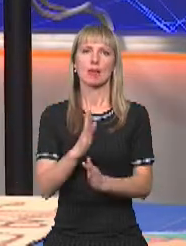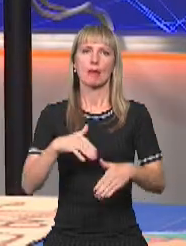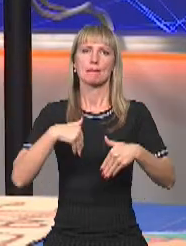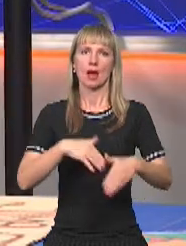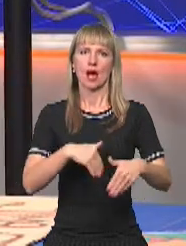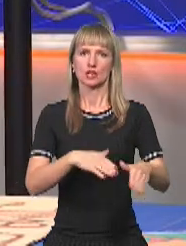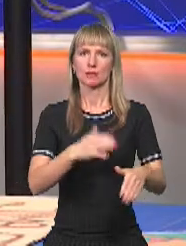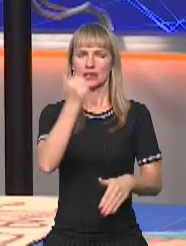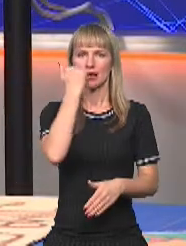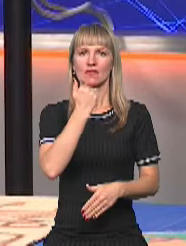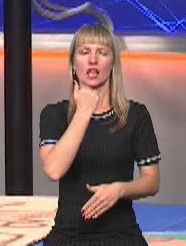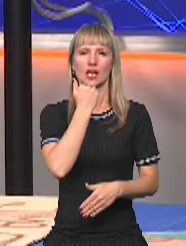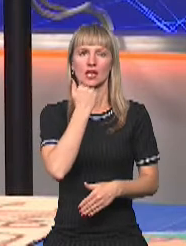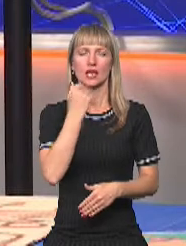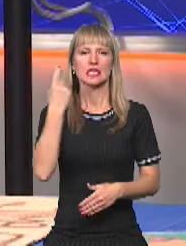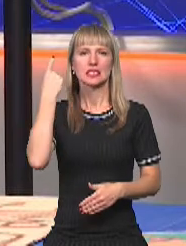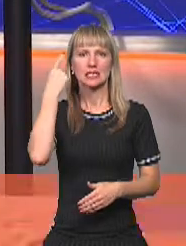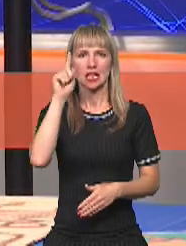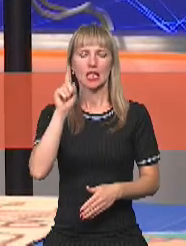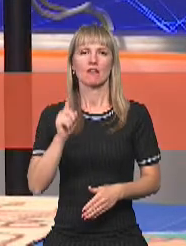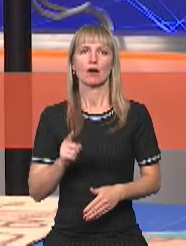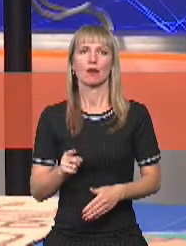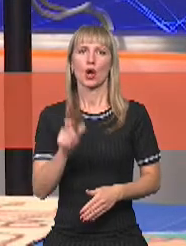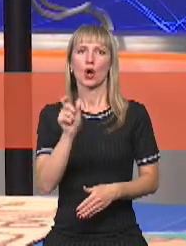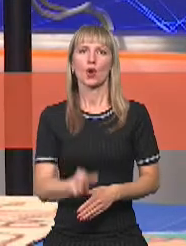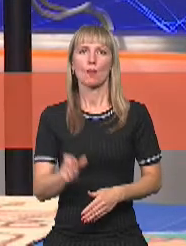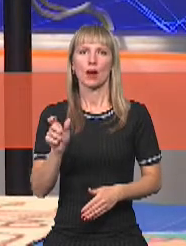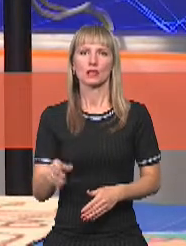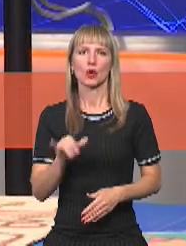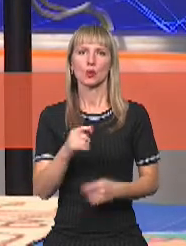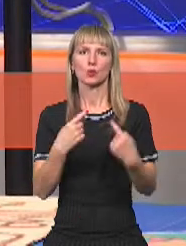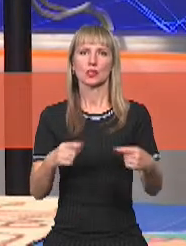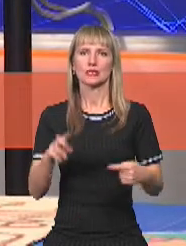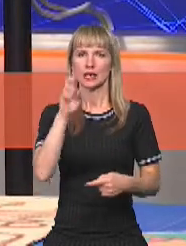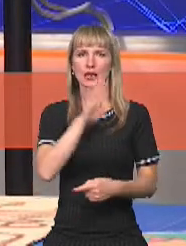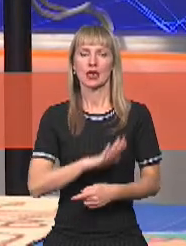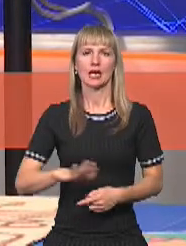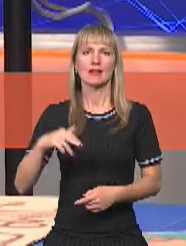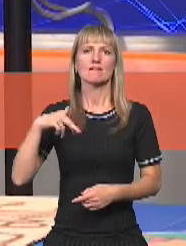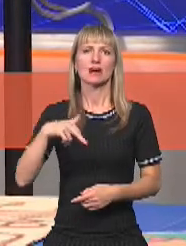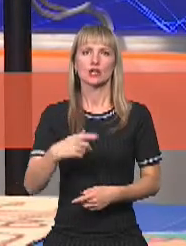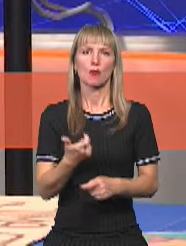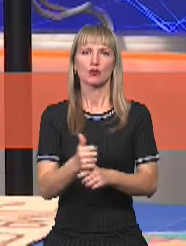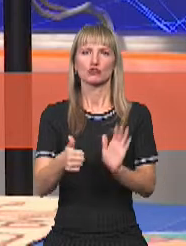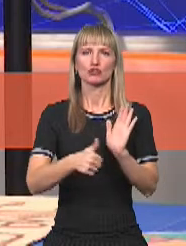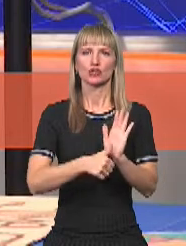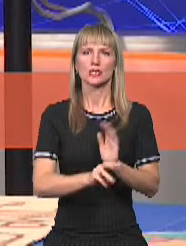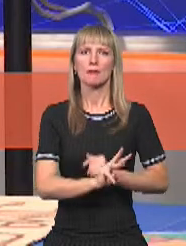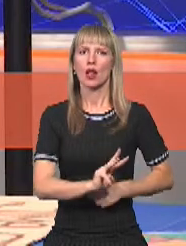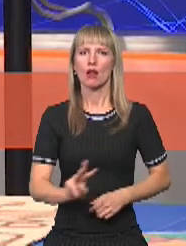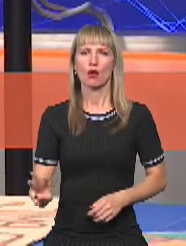маршам, завдяки ініціативам громадян у різних країн, вийшло понад 6 мільйонів,